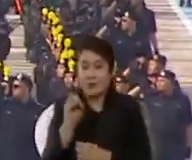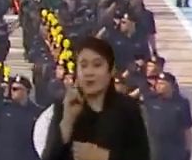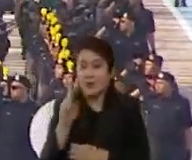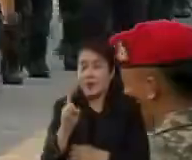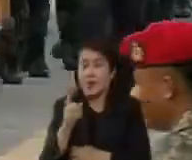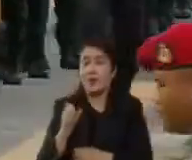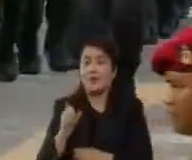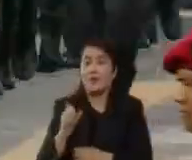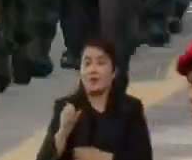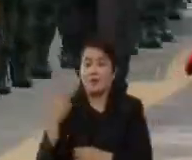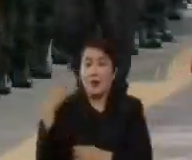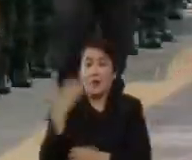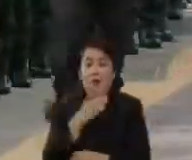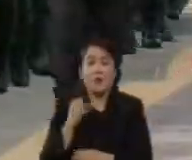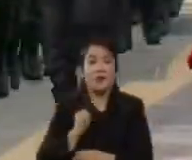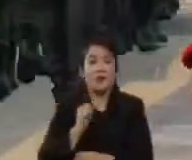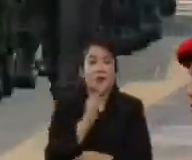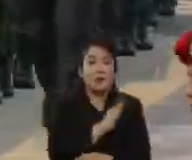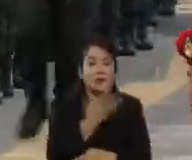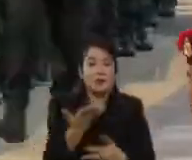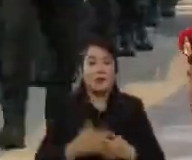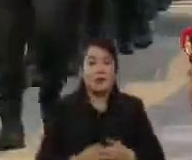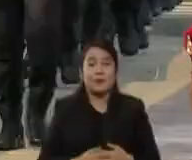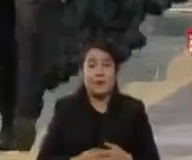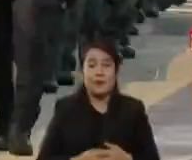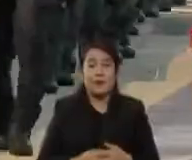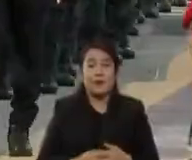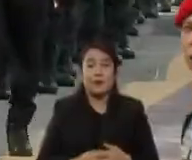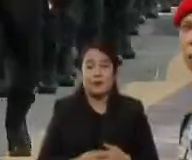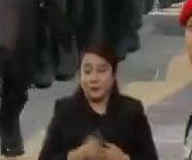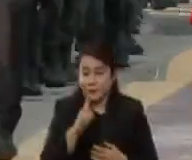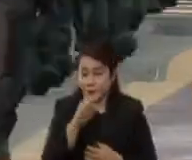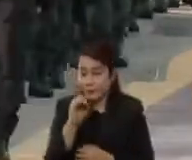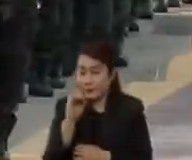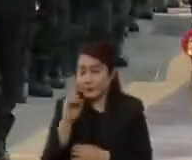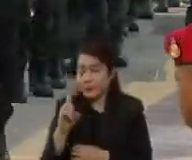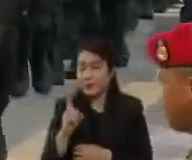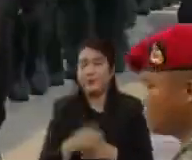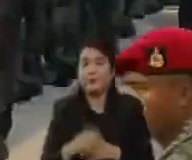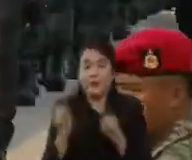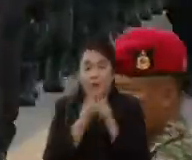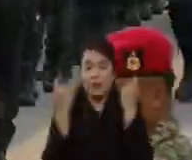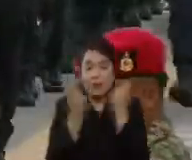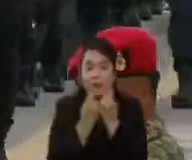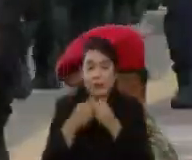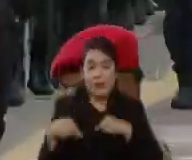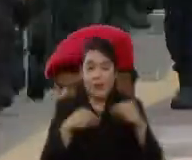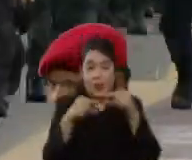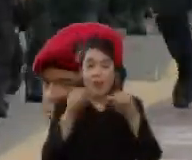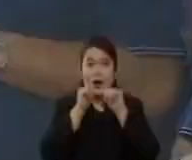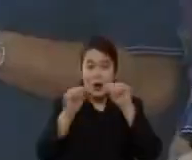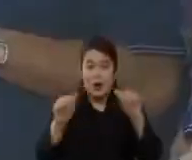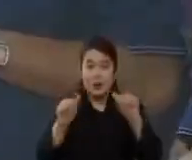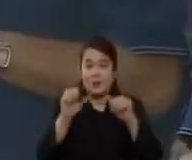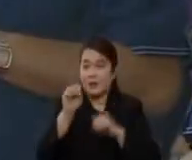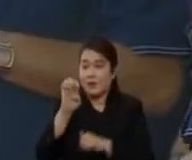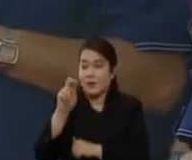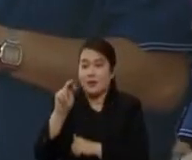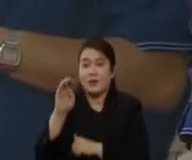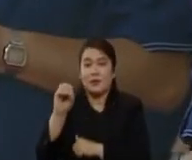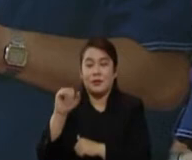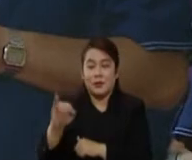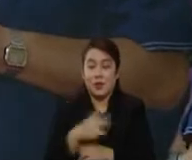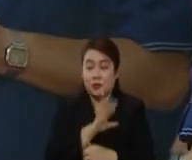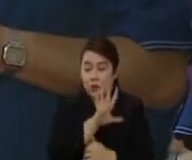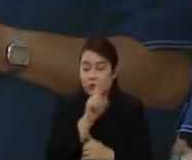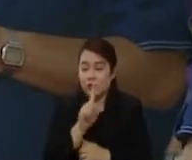dan anggota pasukan gerakan AM Infantry, 101 pegawai dan anggota pasukan gerakan AM Senoi Perak,